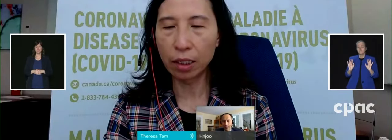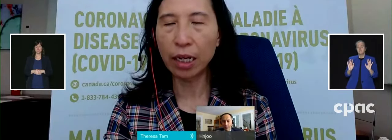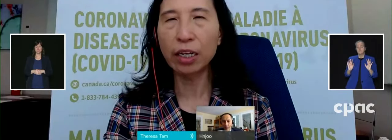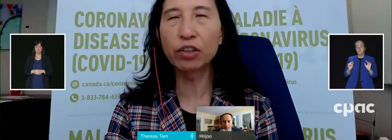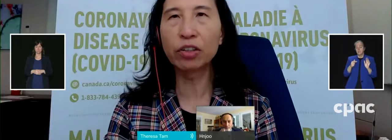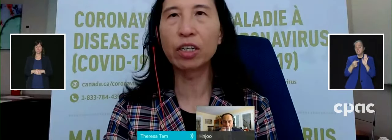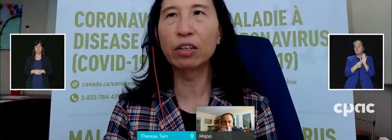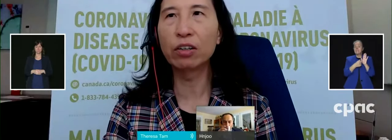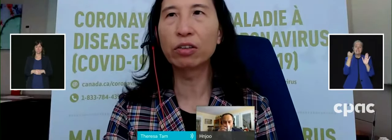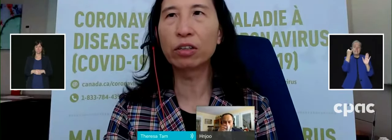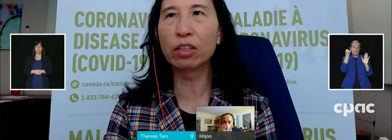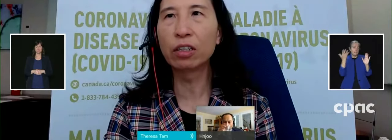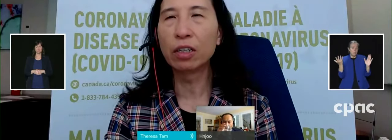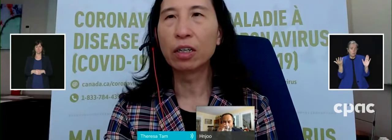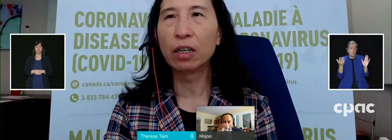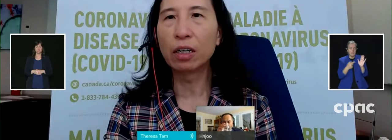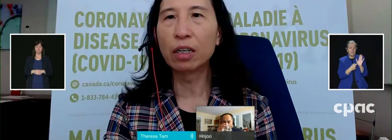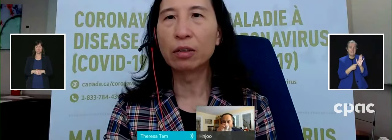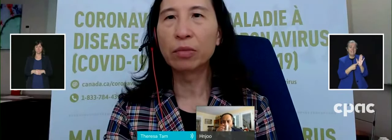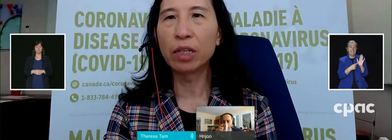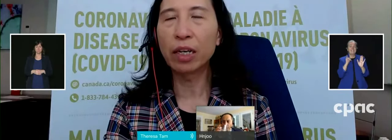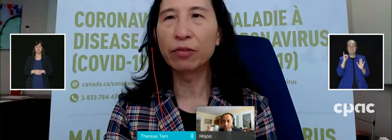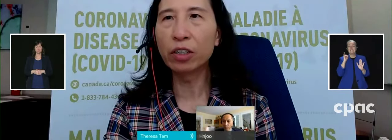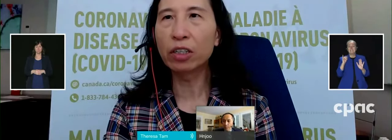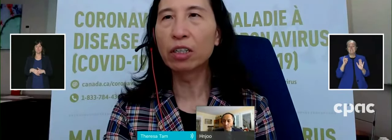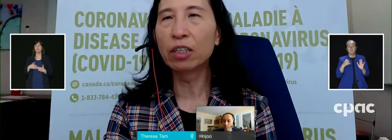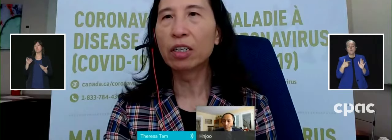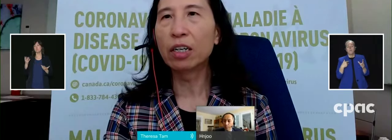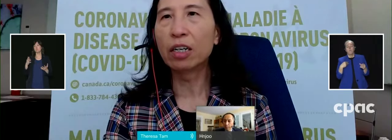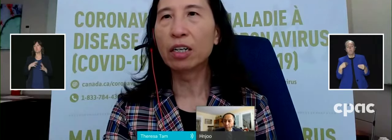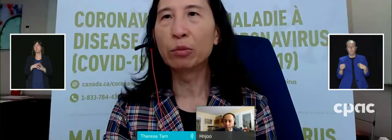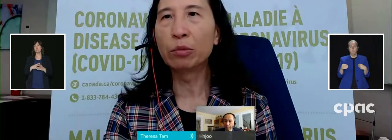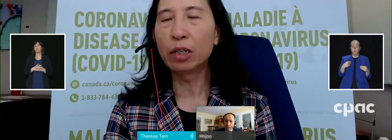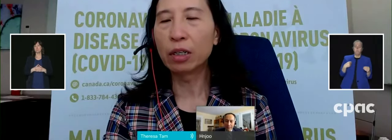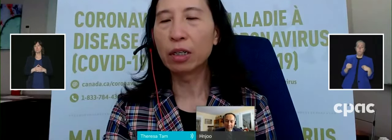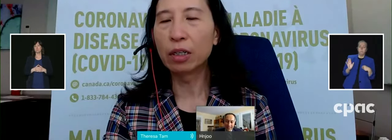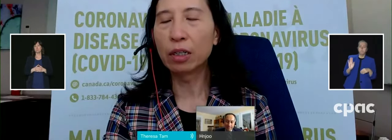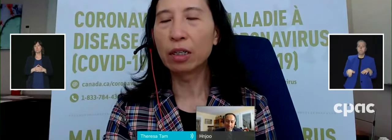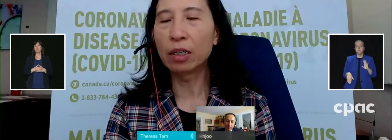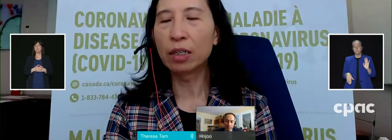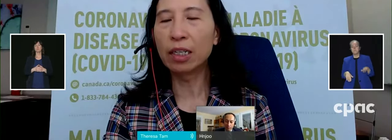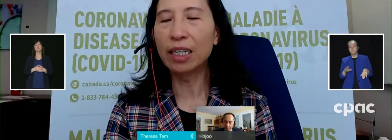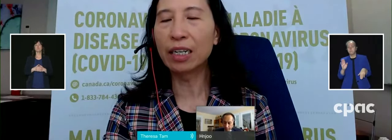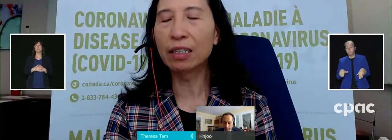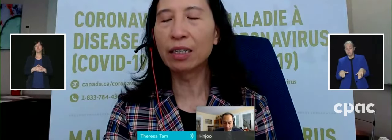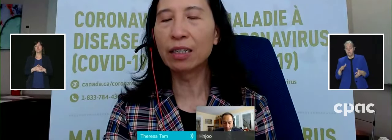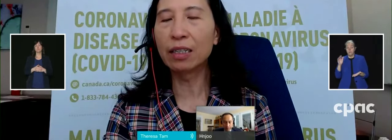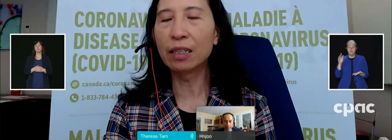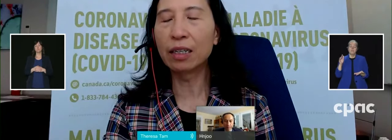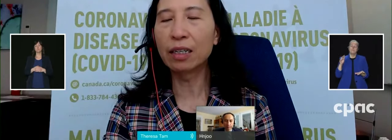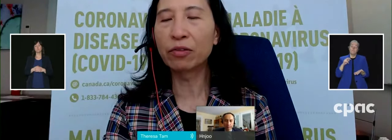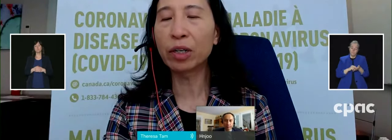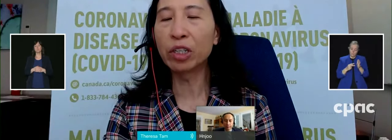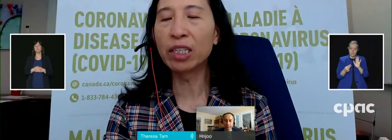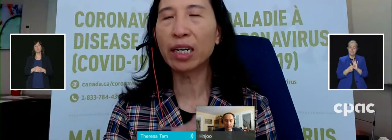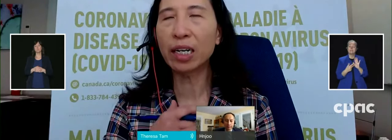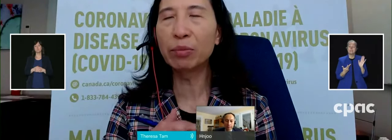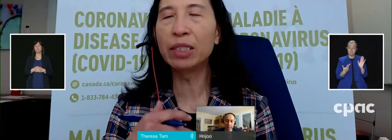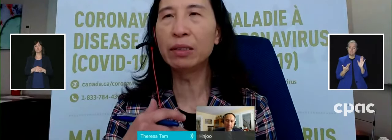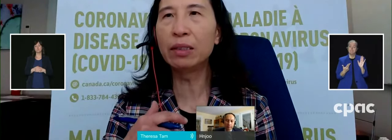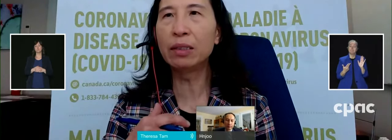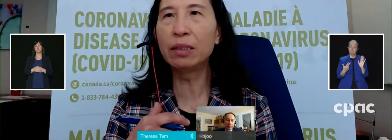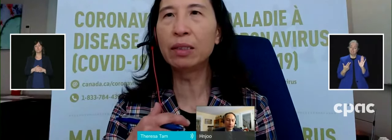on lâche notre effort, euh, il y a vraiment